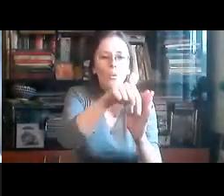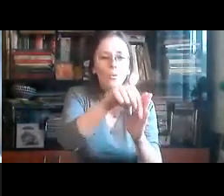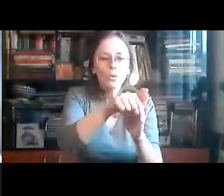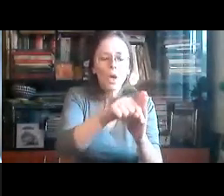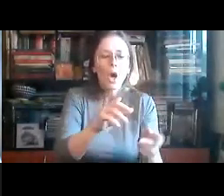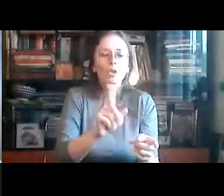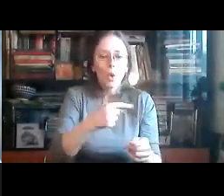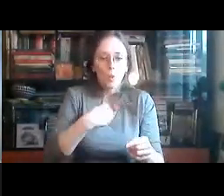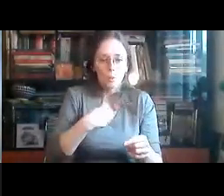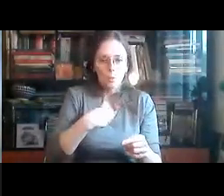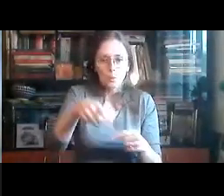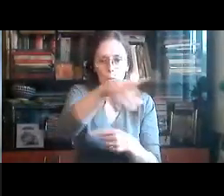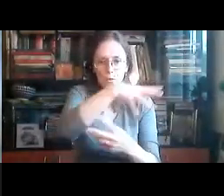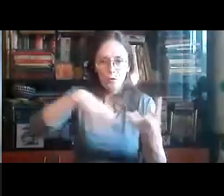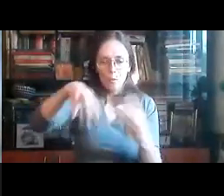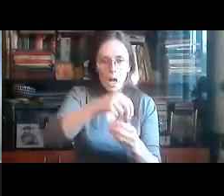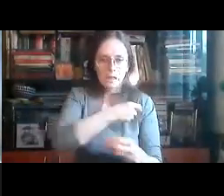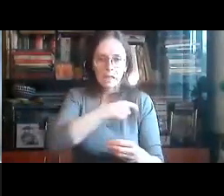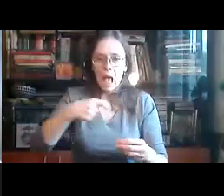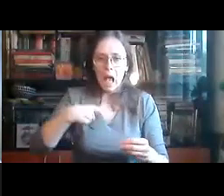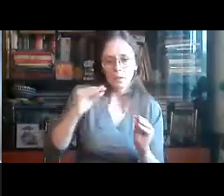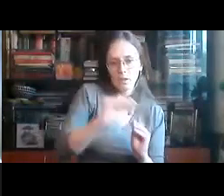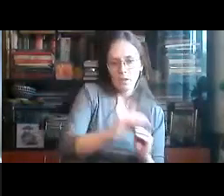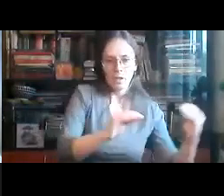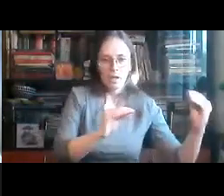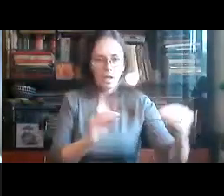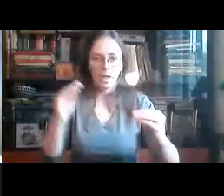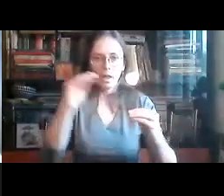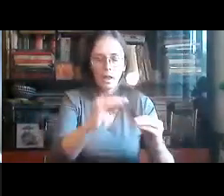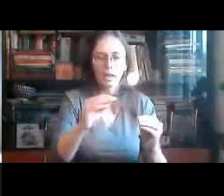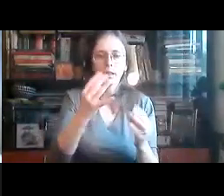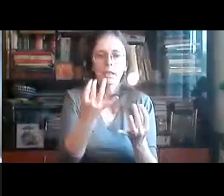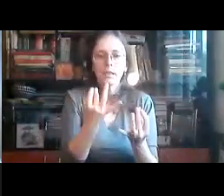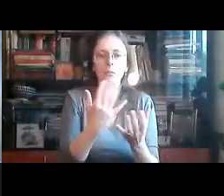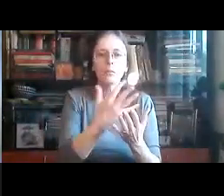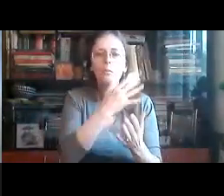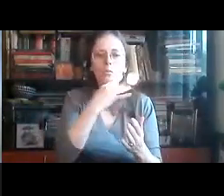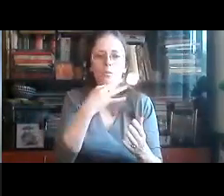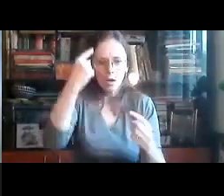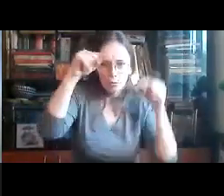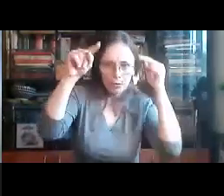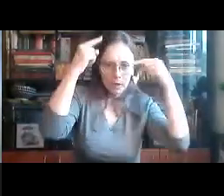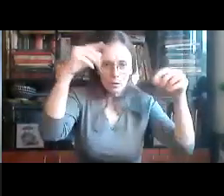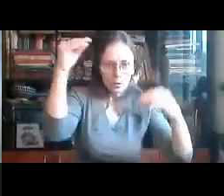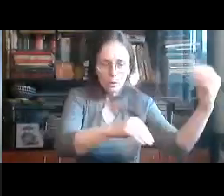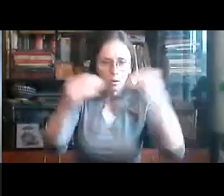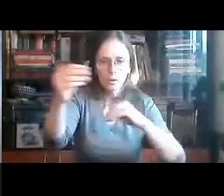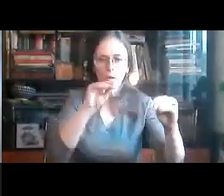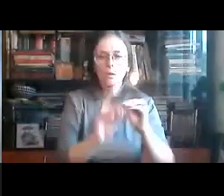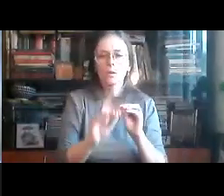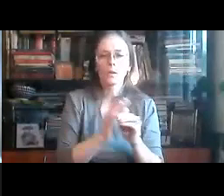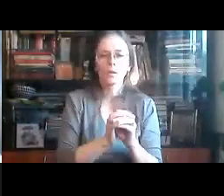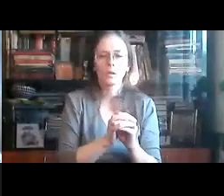бы очень, ну, на него возлагается очень большая доля участия. Это вот интересно тоже, допустим,